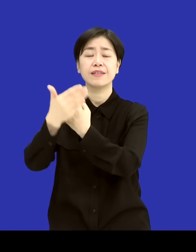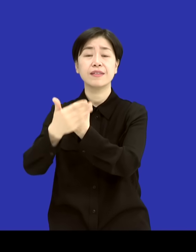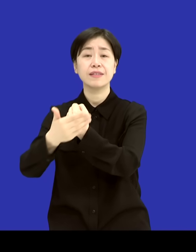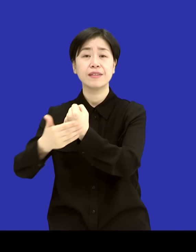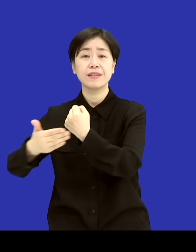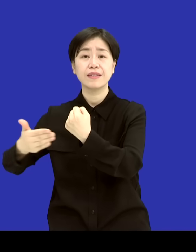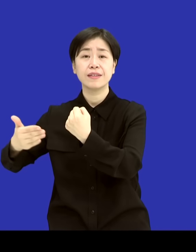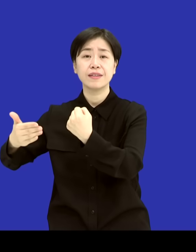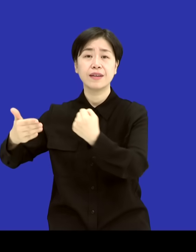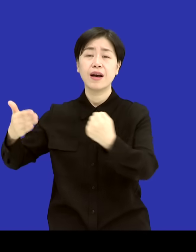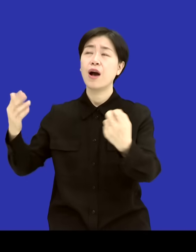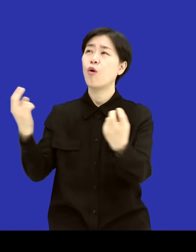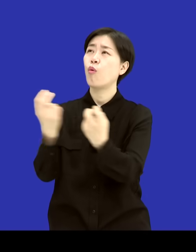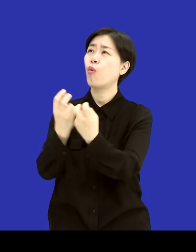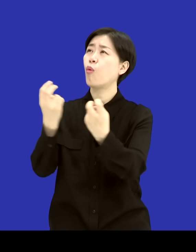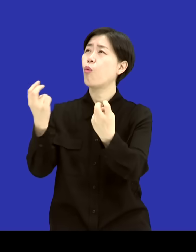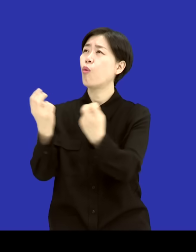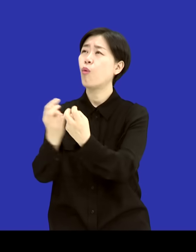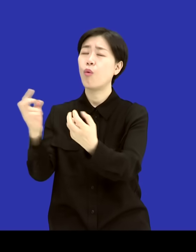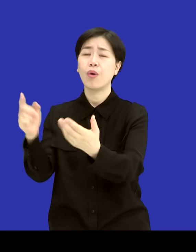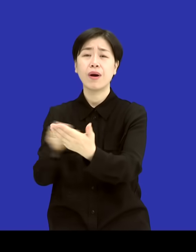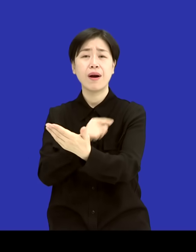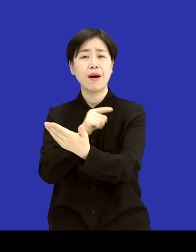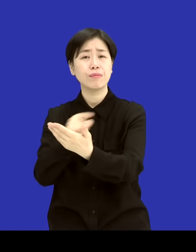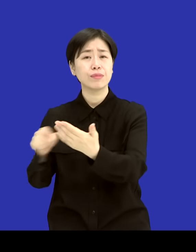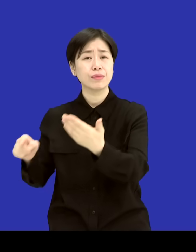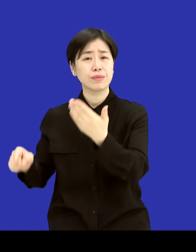은혜 갚을 길